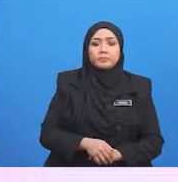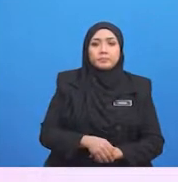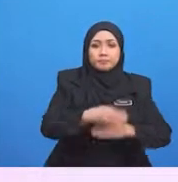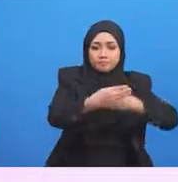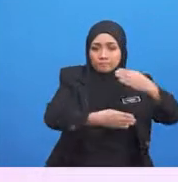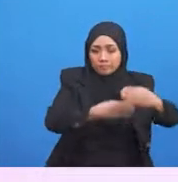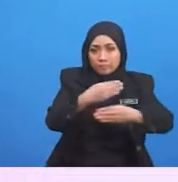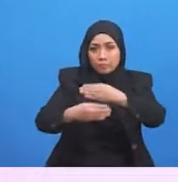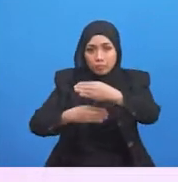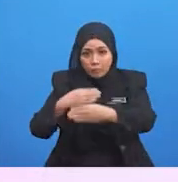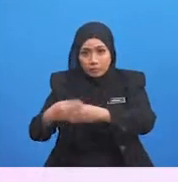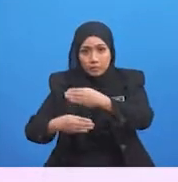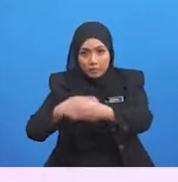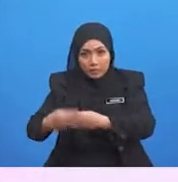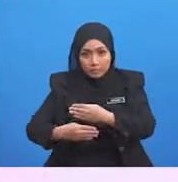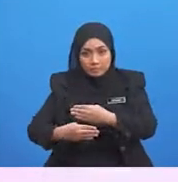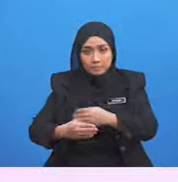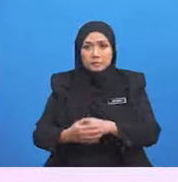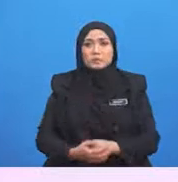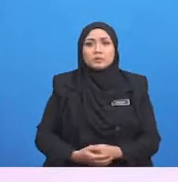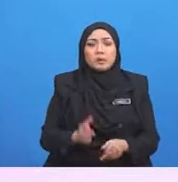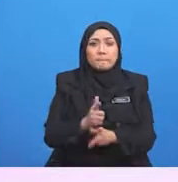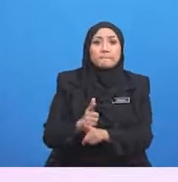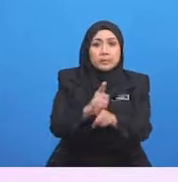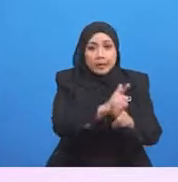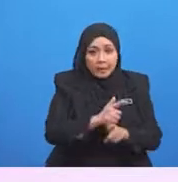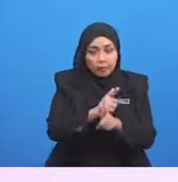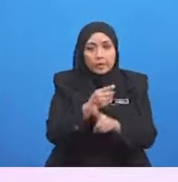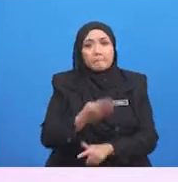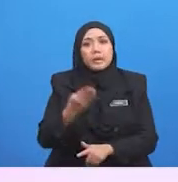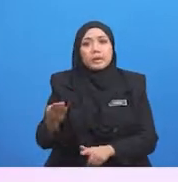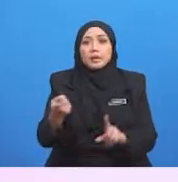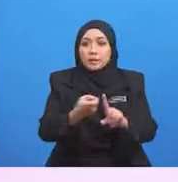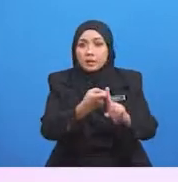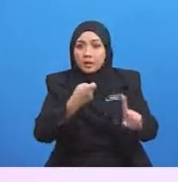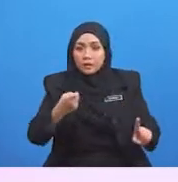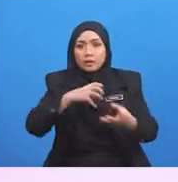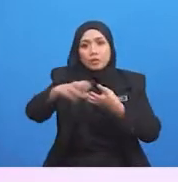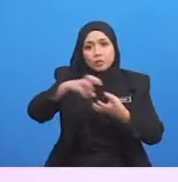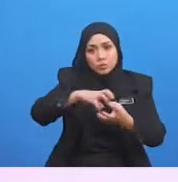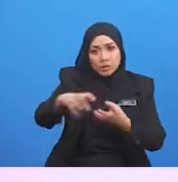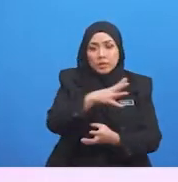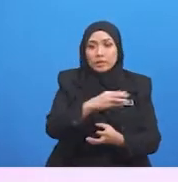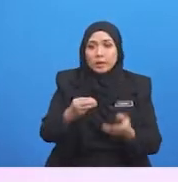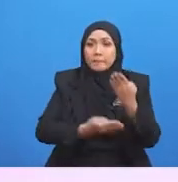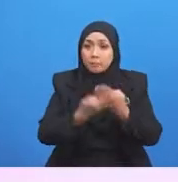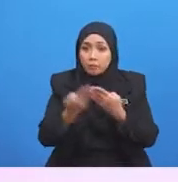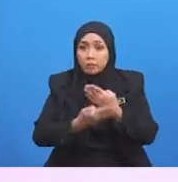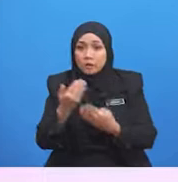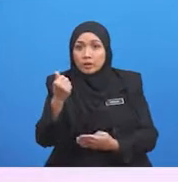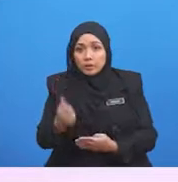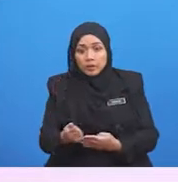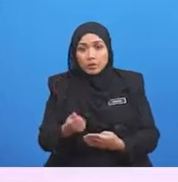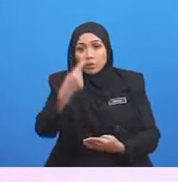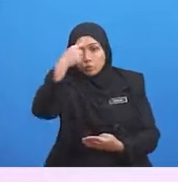pembungkusan. Pembungkusan pula adalah untuk melindungi produk daripada kerosakan dan memudahkan dia